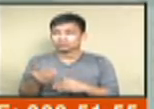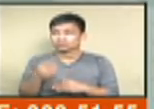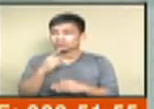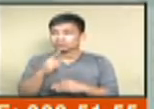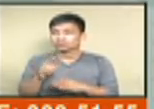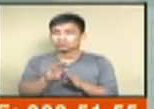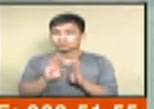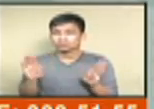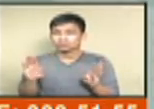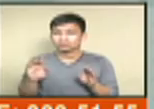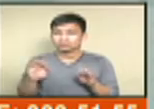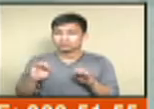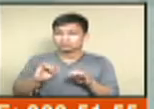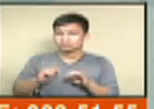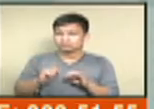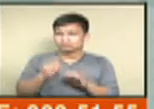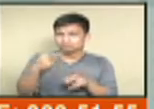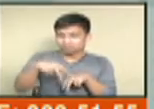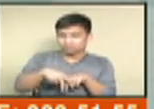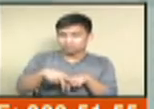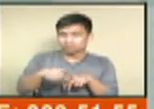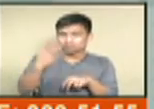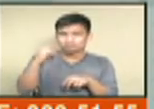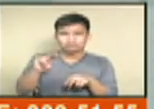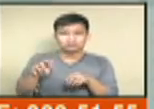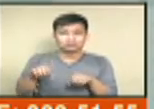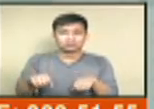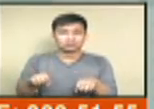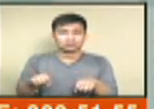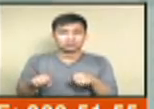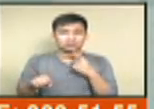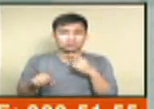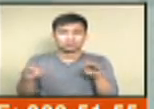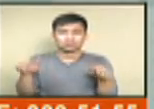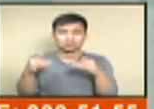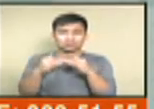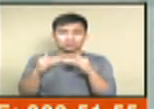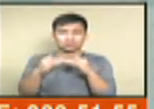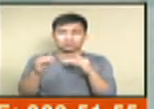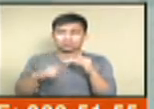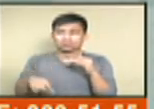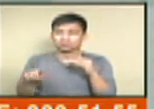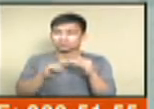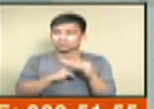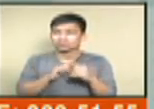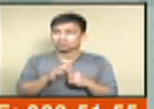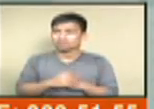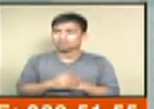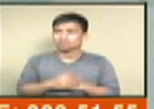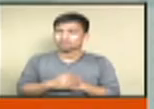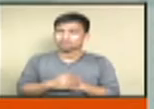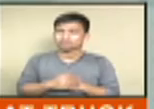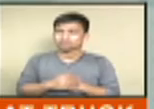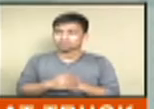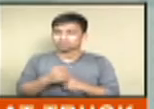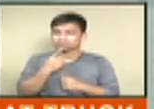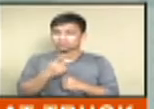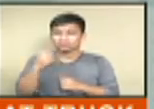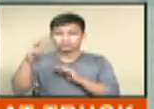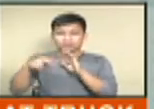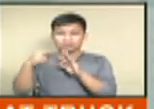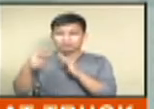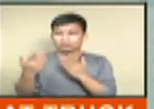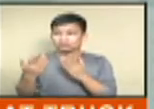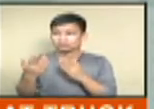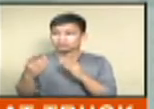na. Okay. Bakit kailangan ito? Okay. Pero para maging patas din tayo, ha, Sir Benji, Apo, ano? Sir? May nakita ako doon